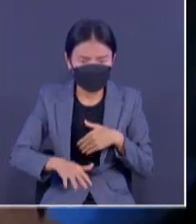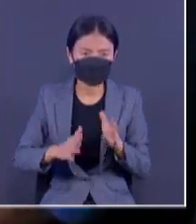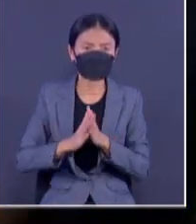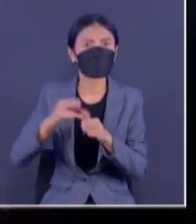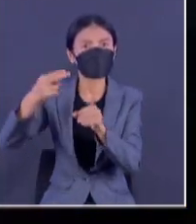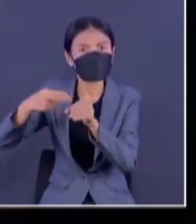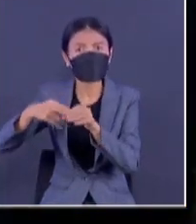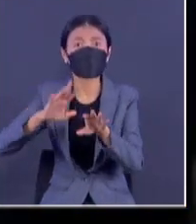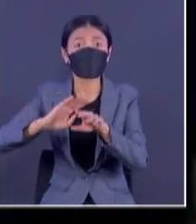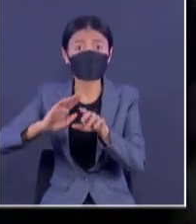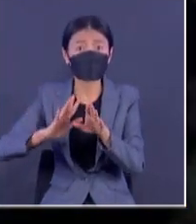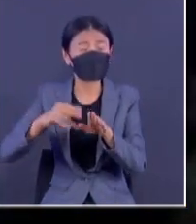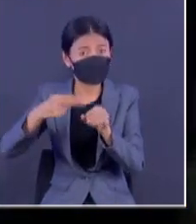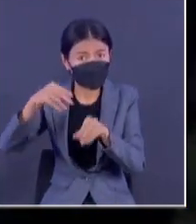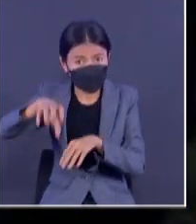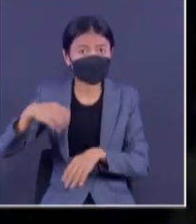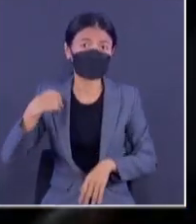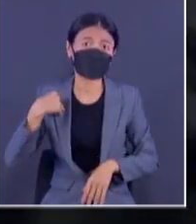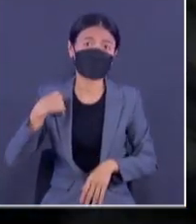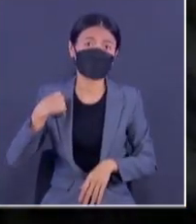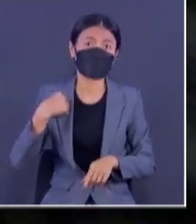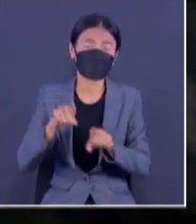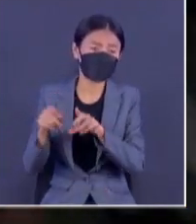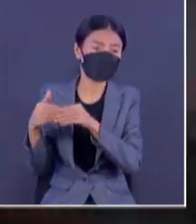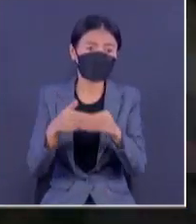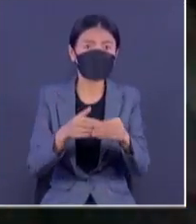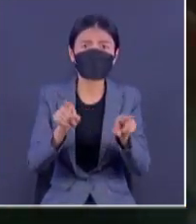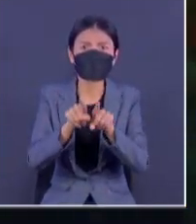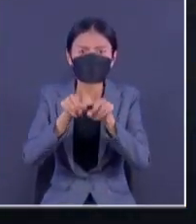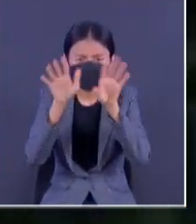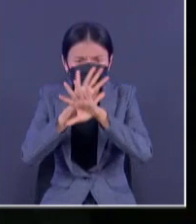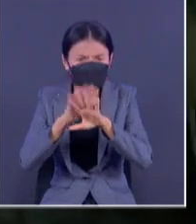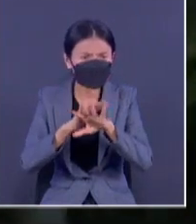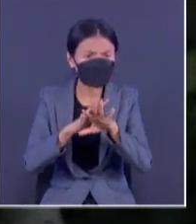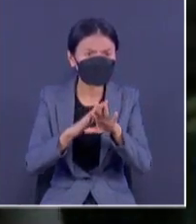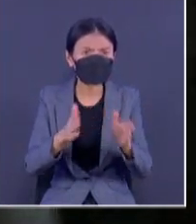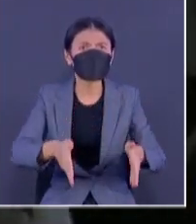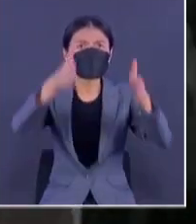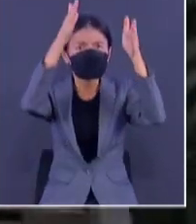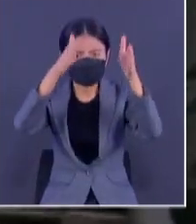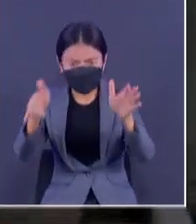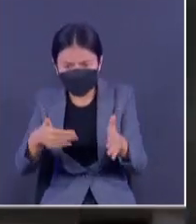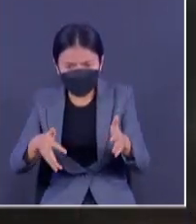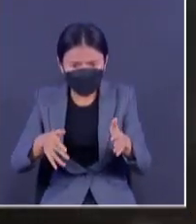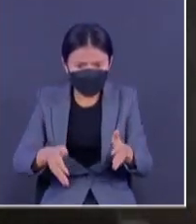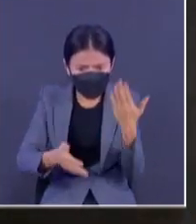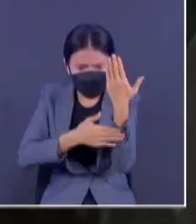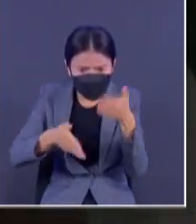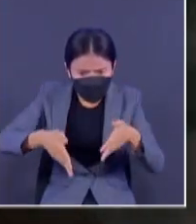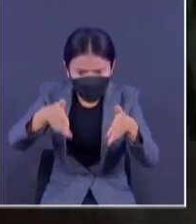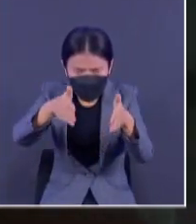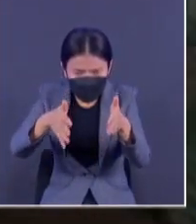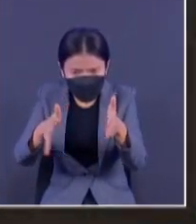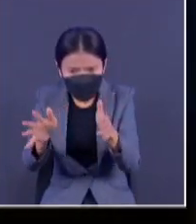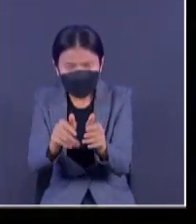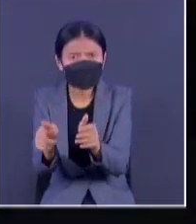ยก็มีริมถนนจุดมุมอับจุดลับตาผู้คนก็มี คร ับนี่ข้อมูลจากการสืบสวนสอบสวนของเจ้าหน้าที่ว่าอย่างนั้นทีนี้